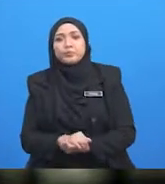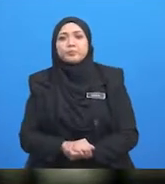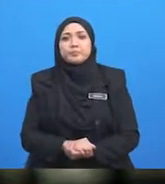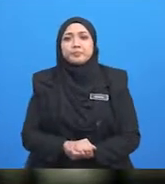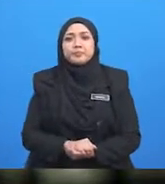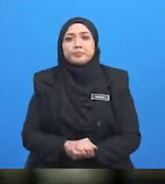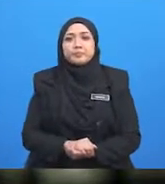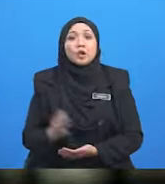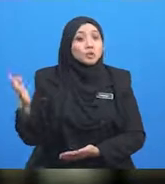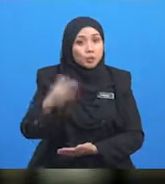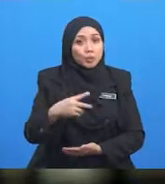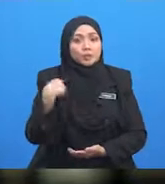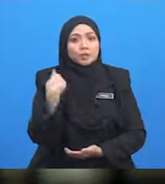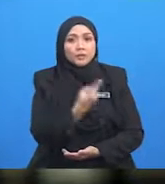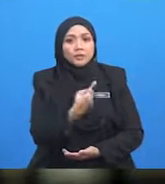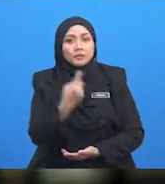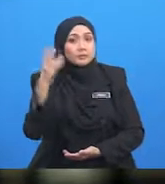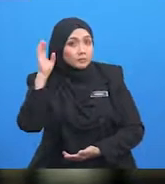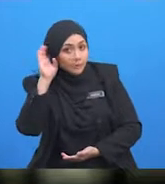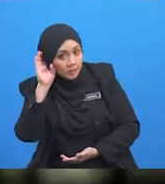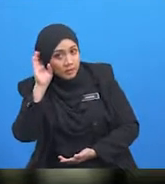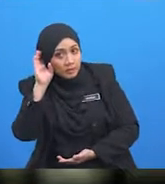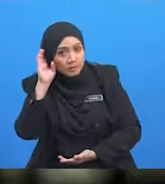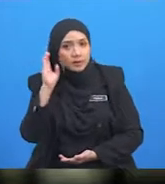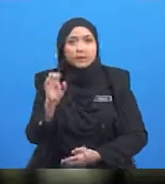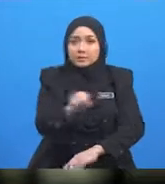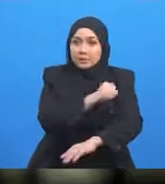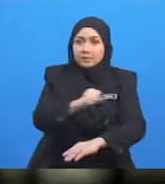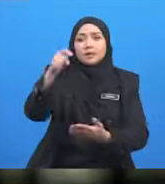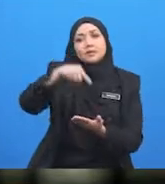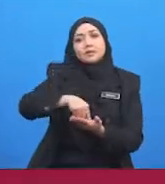sama-sama perdengarkan deklamasi sajak ini.